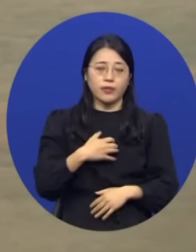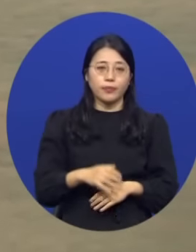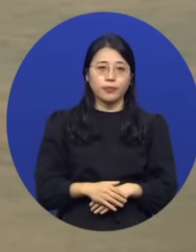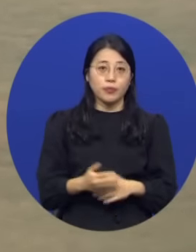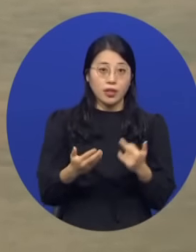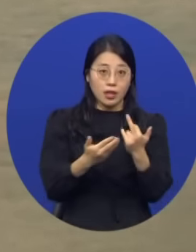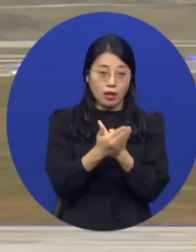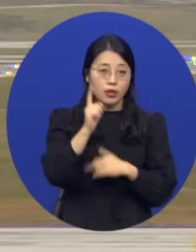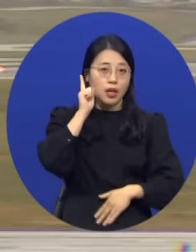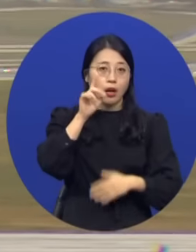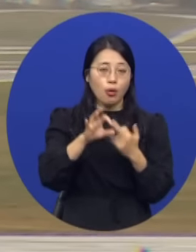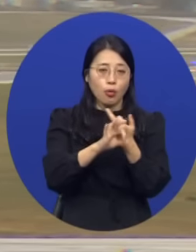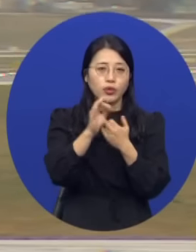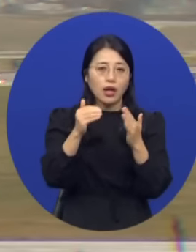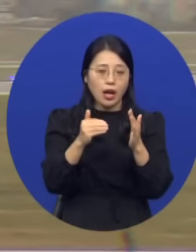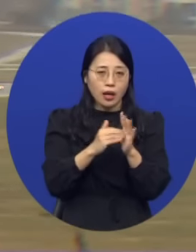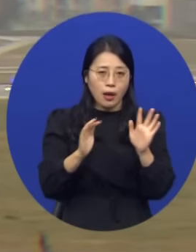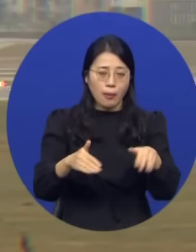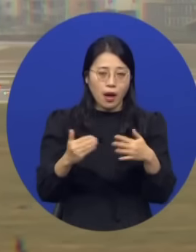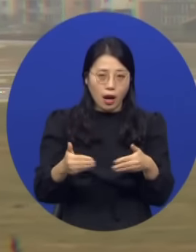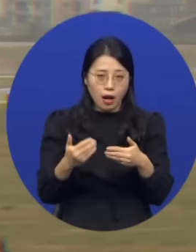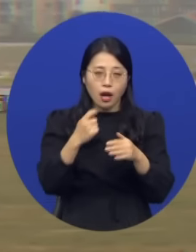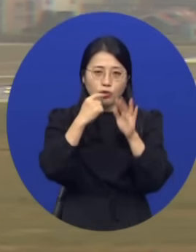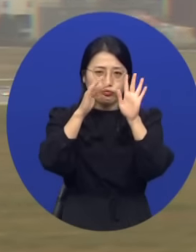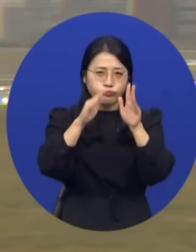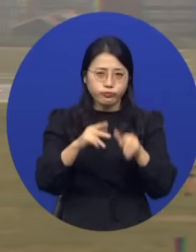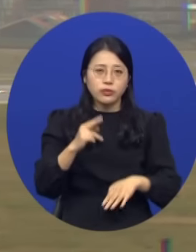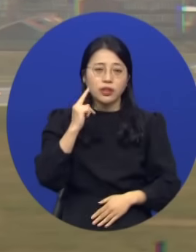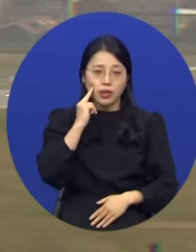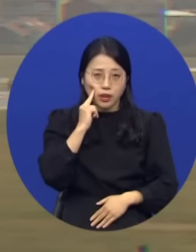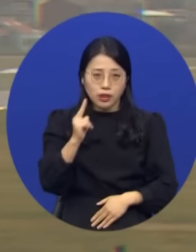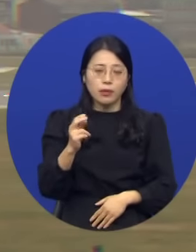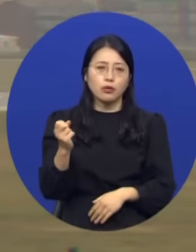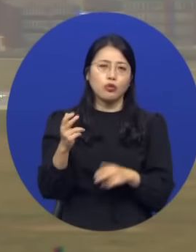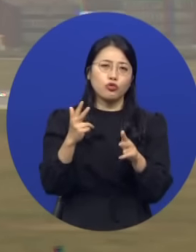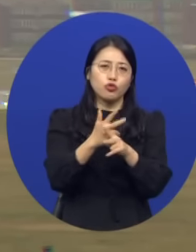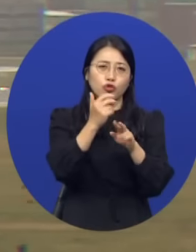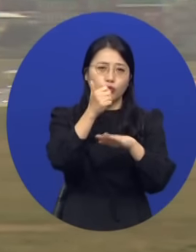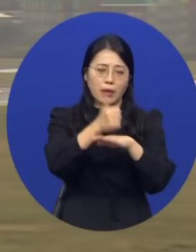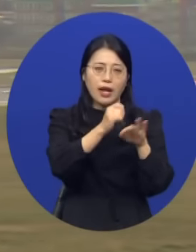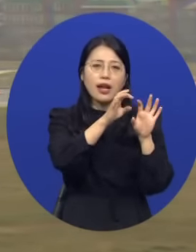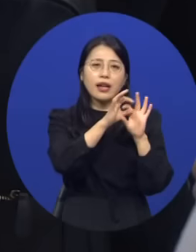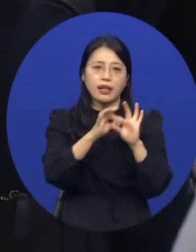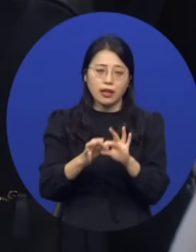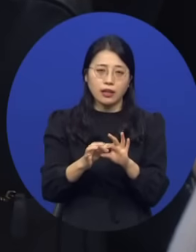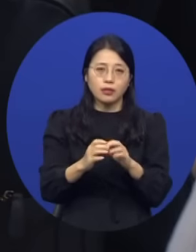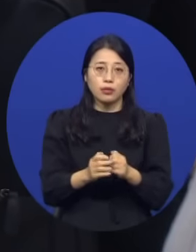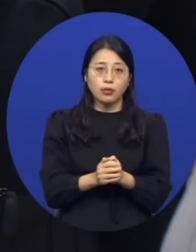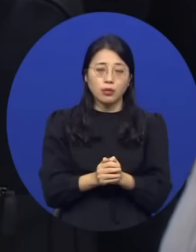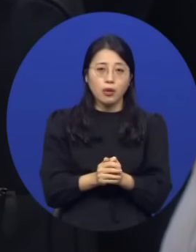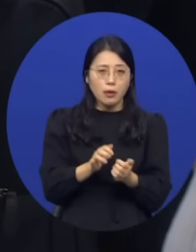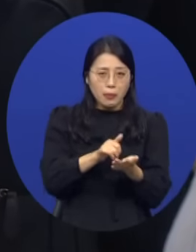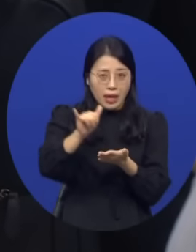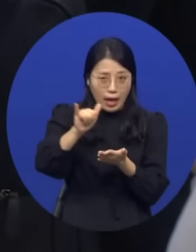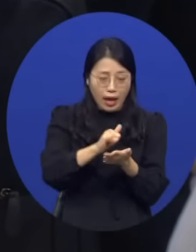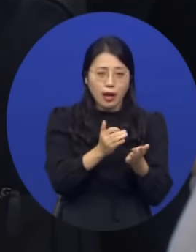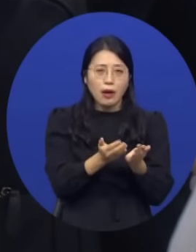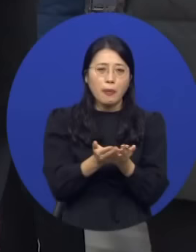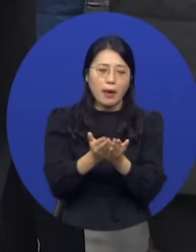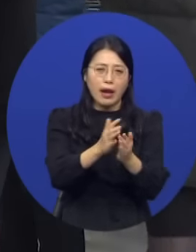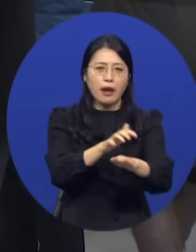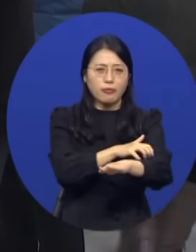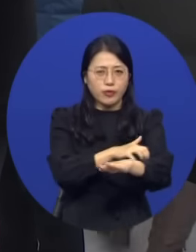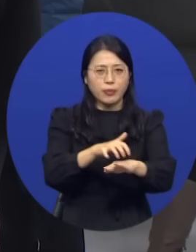오전까지 강풍과 폭설이 예보됐고 기상악화 상황도 주말까지 이어질 것으로 보여 승객들의 불편이